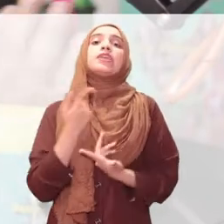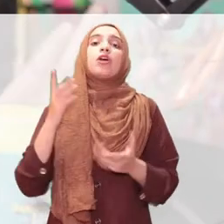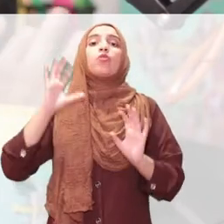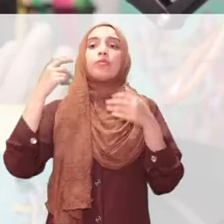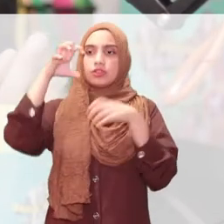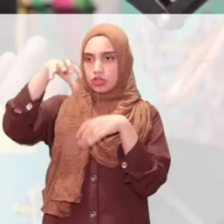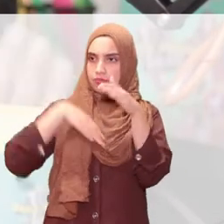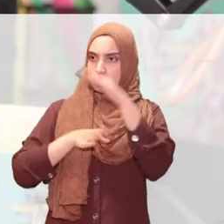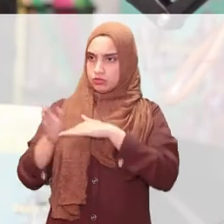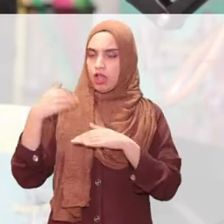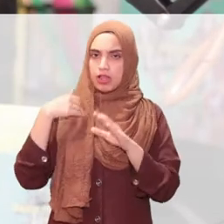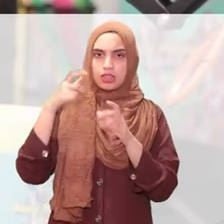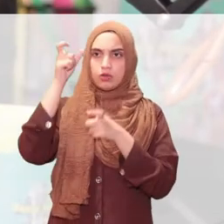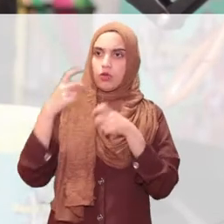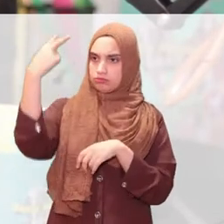1000